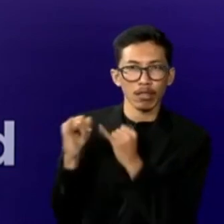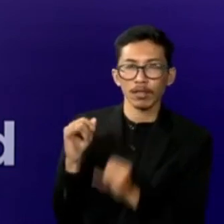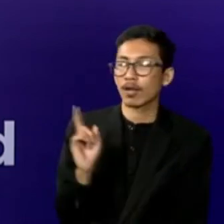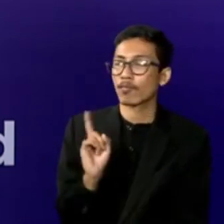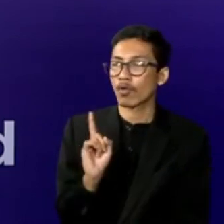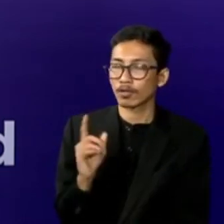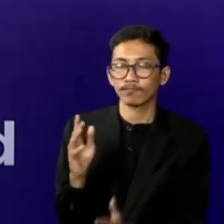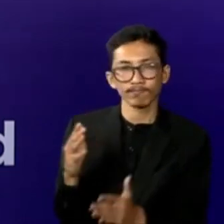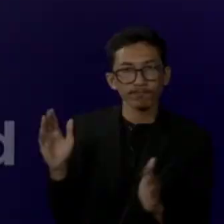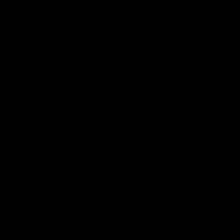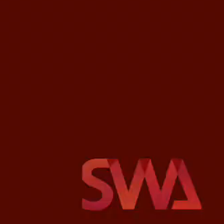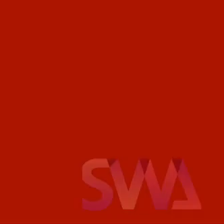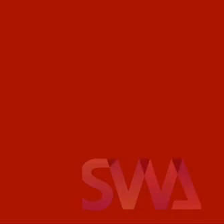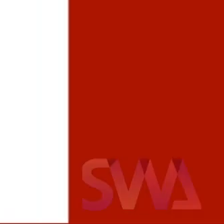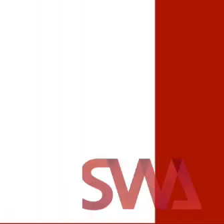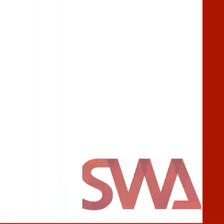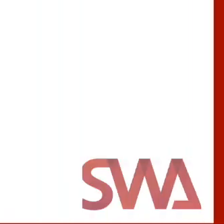adalah pahlawan kita semua